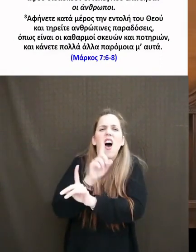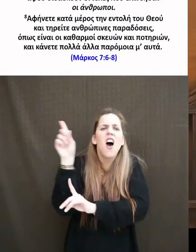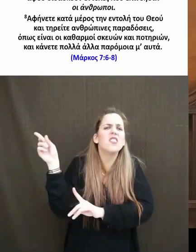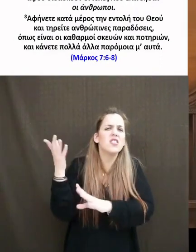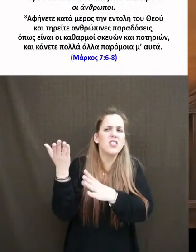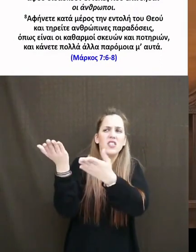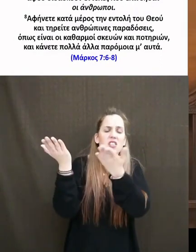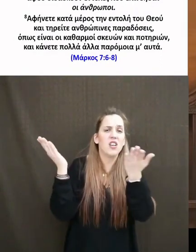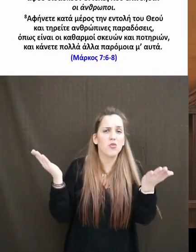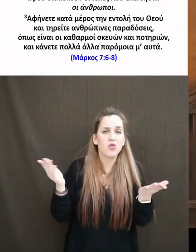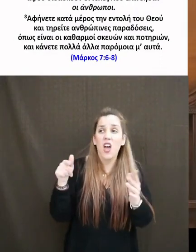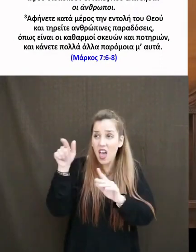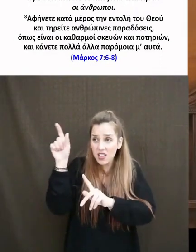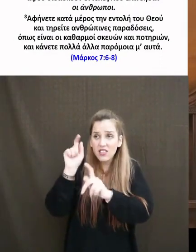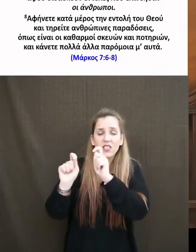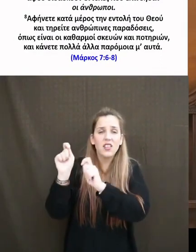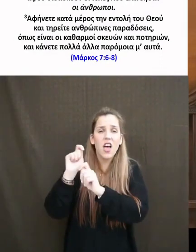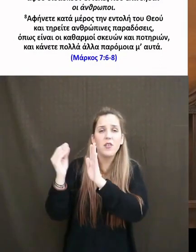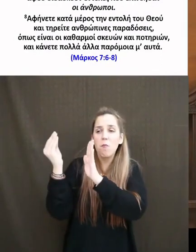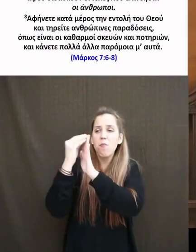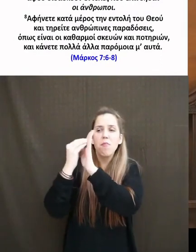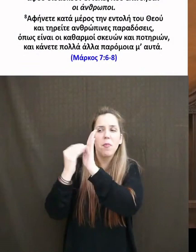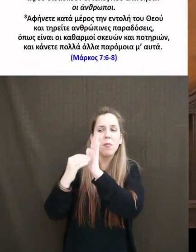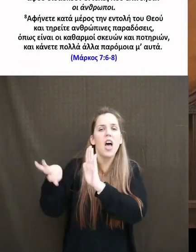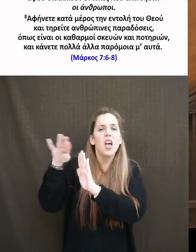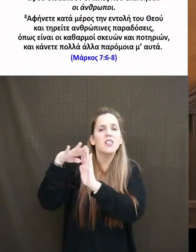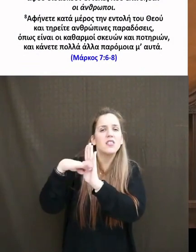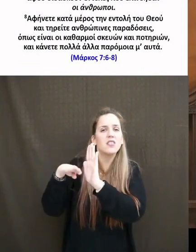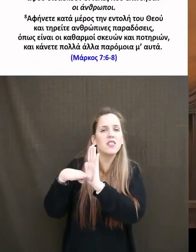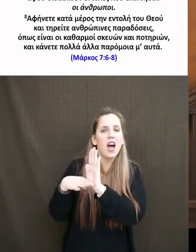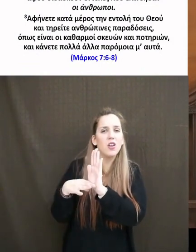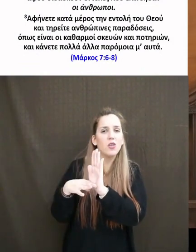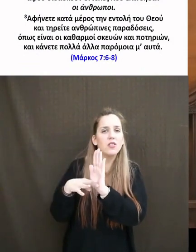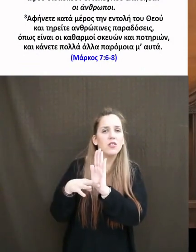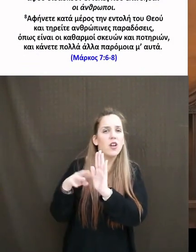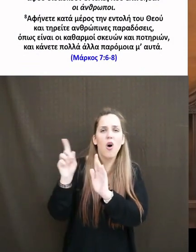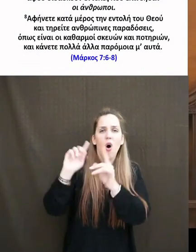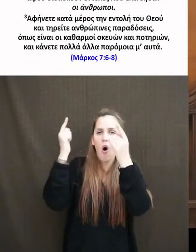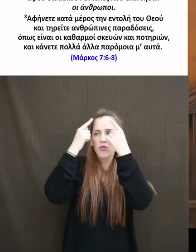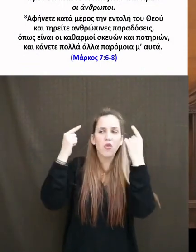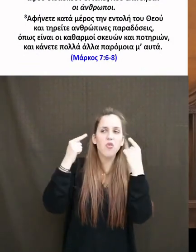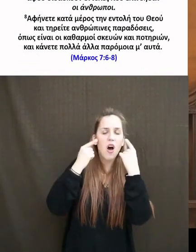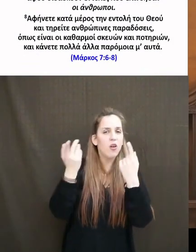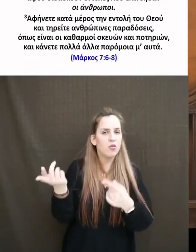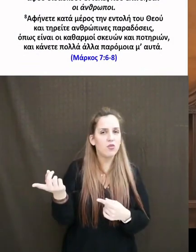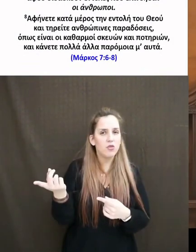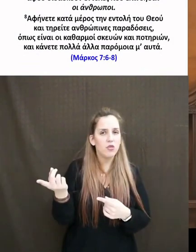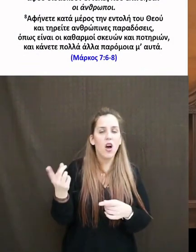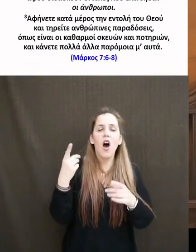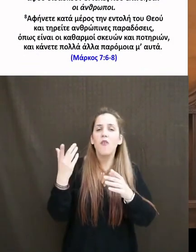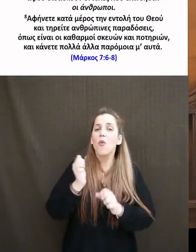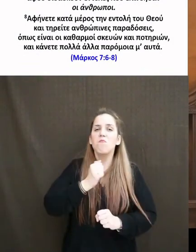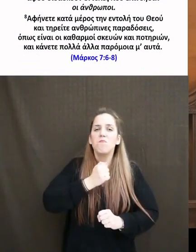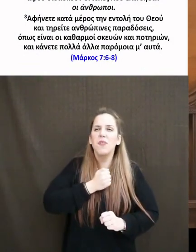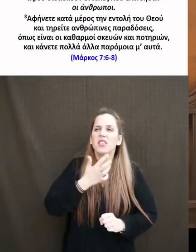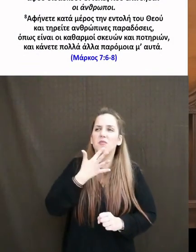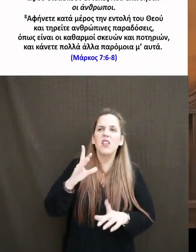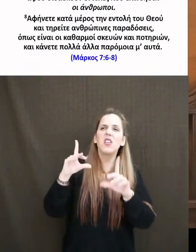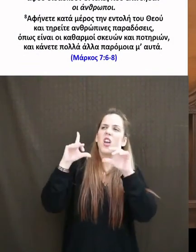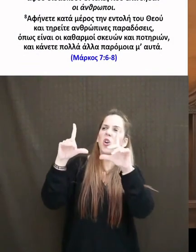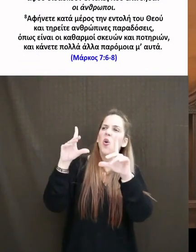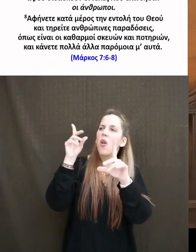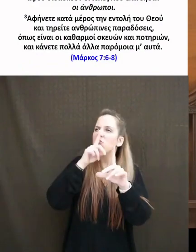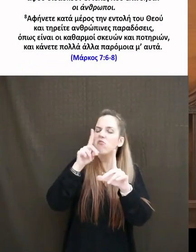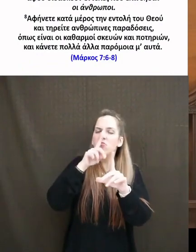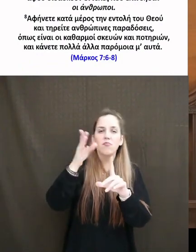εντολές που επινόησαν οι άνθρωποι. Αφήνεται κατά μέρος την εντολή του Θεού και τηρείται ανθρώπινες παραδόσεις, όπως είναι η καθαρμή σκευών και